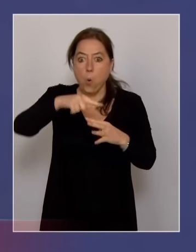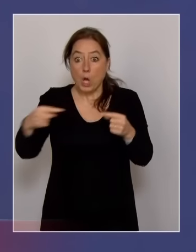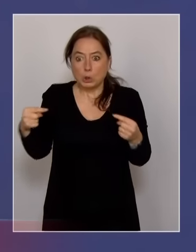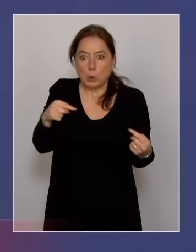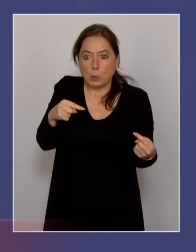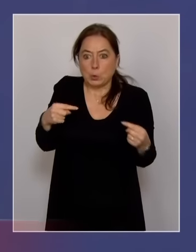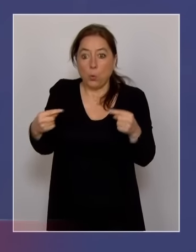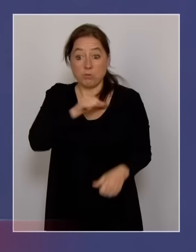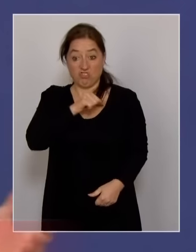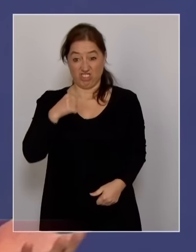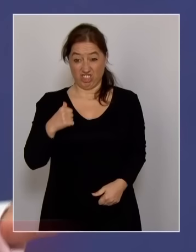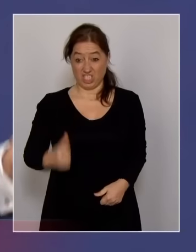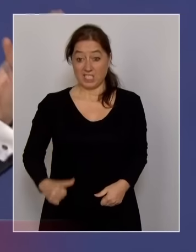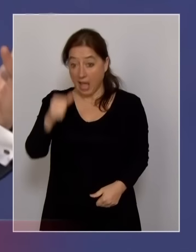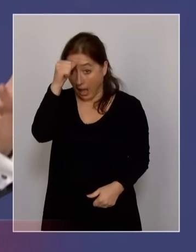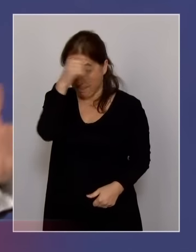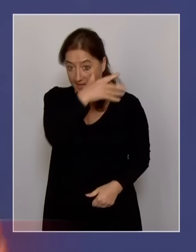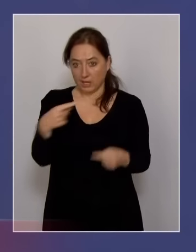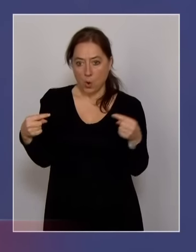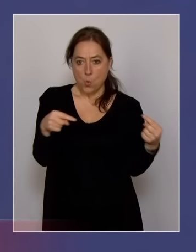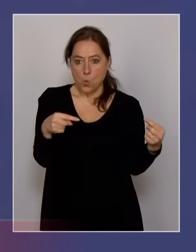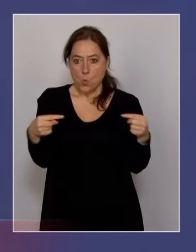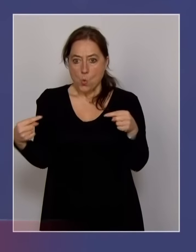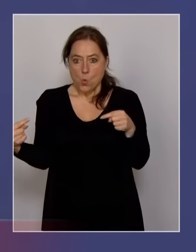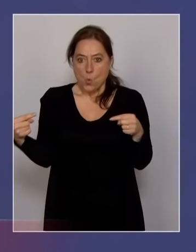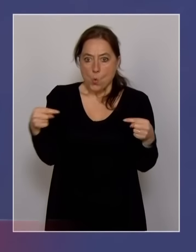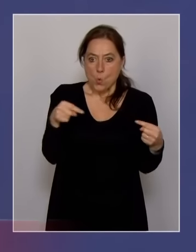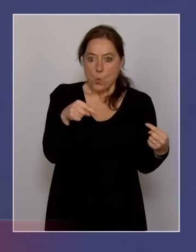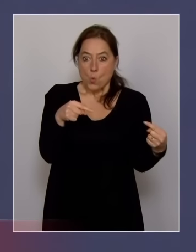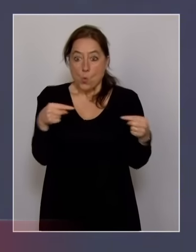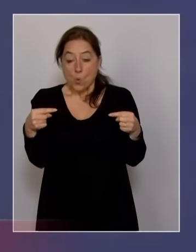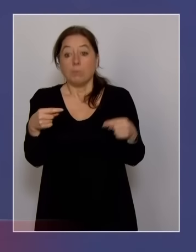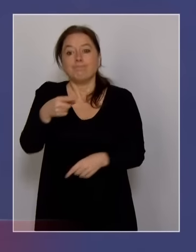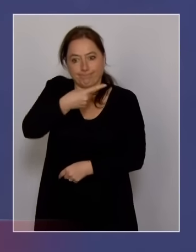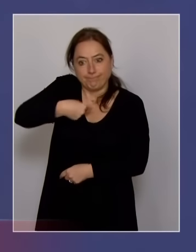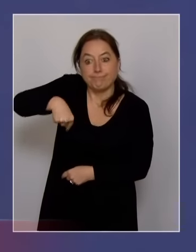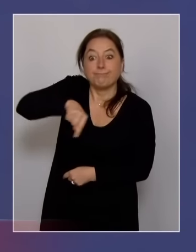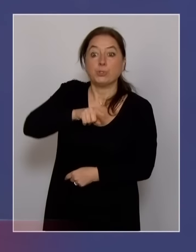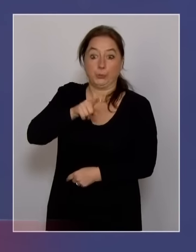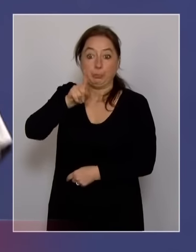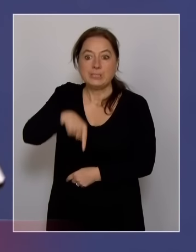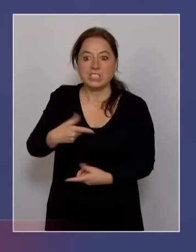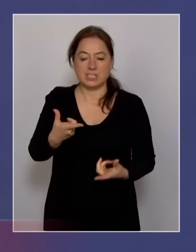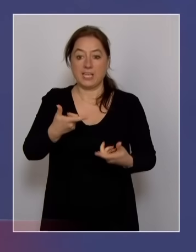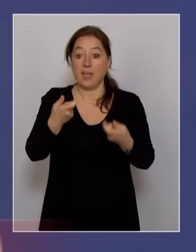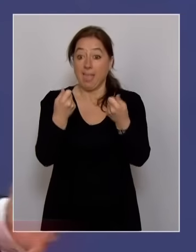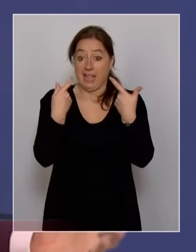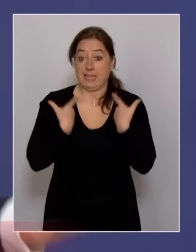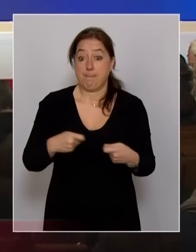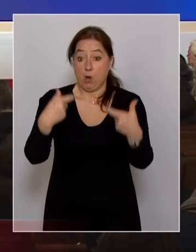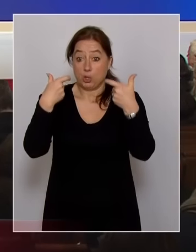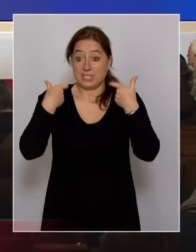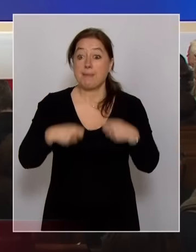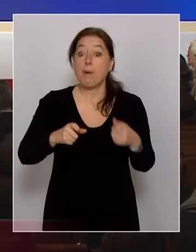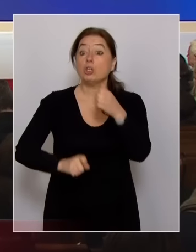sino-américaine a conduit à une montée des dépenses d'armement, de l'innovation technologique,